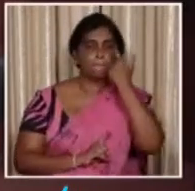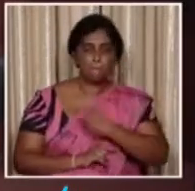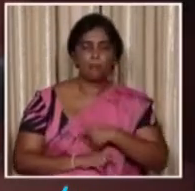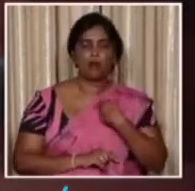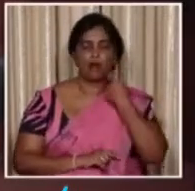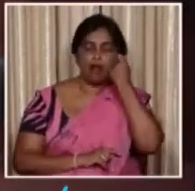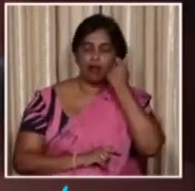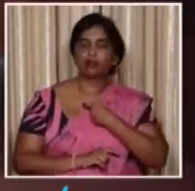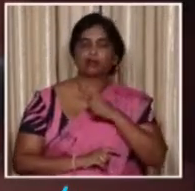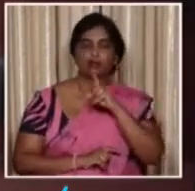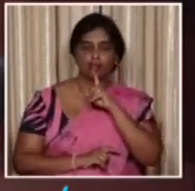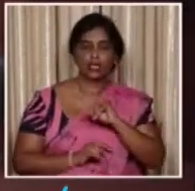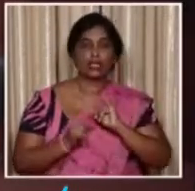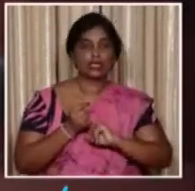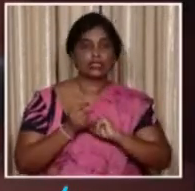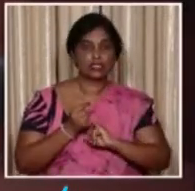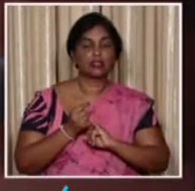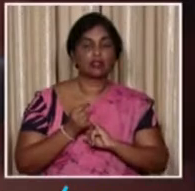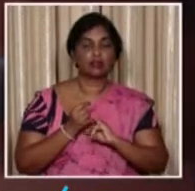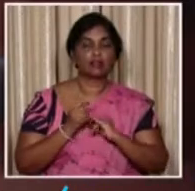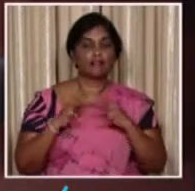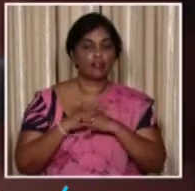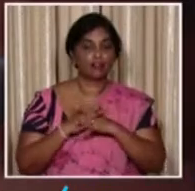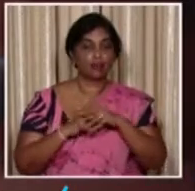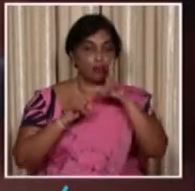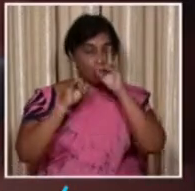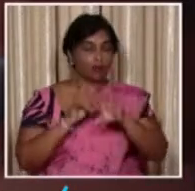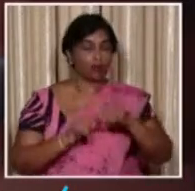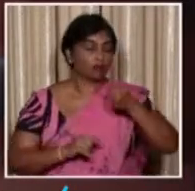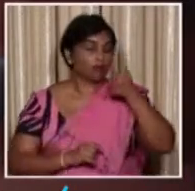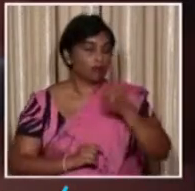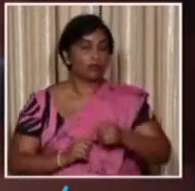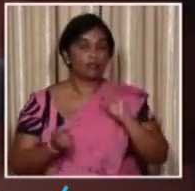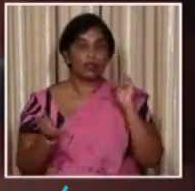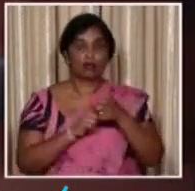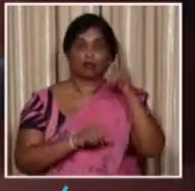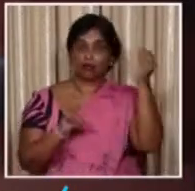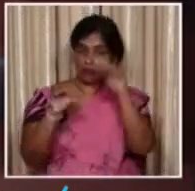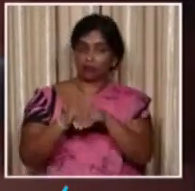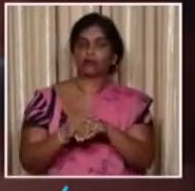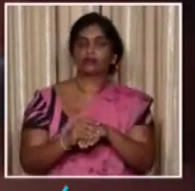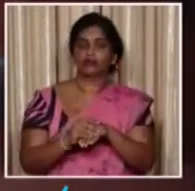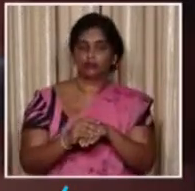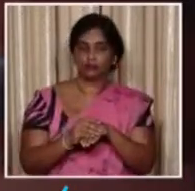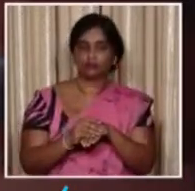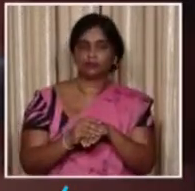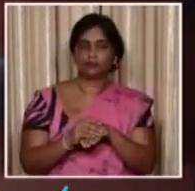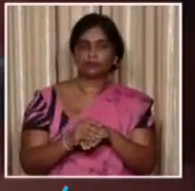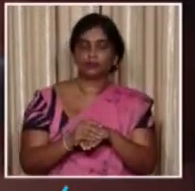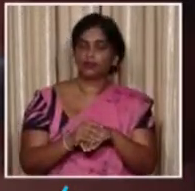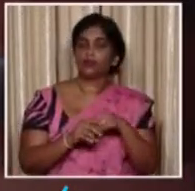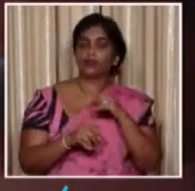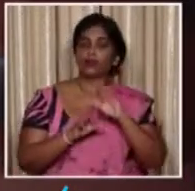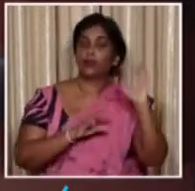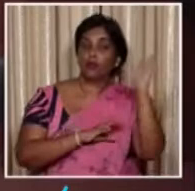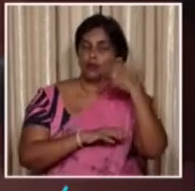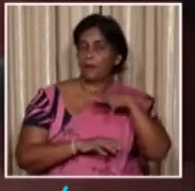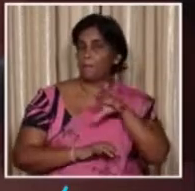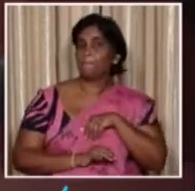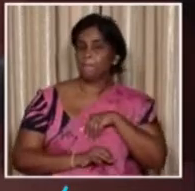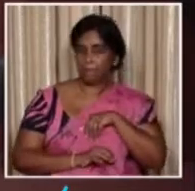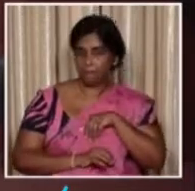මගේ තුමාට කිව්වා සිද්ධාත් එතුමනි වැනි දේශ ක්‍රිකට් කිදකේ මේකට දාන්න ඒගොල්ලෝ ගැන හැම කෙනාම